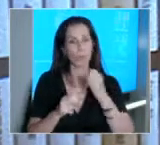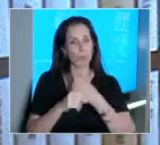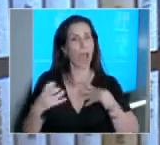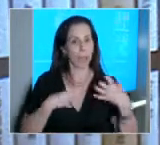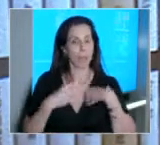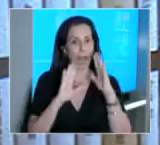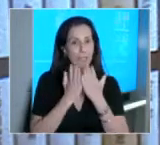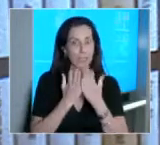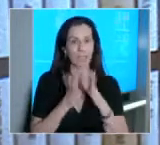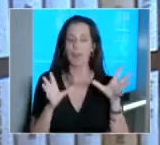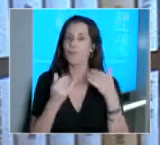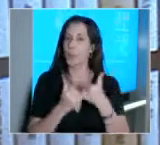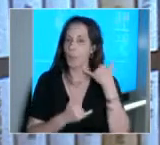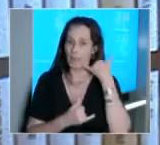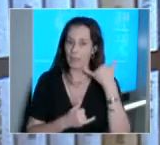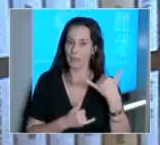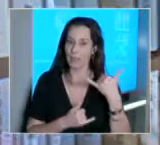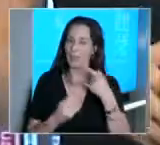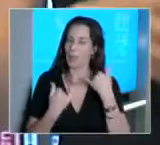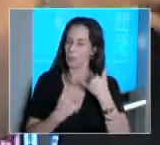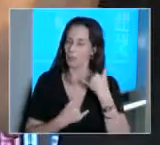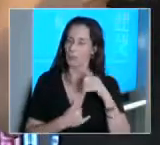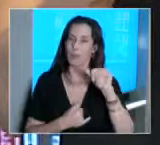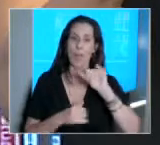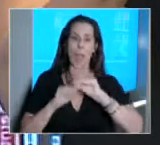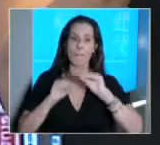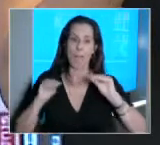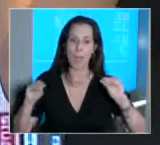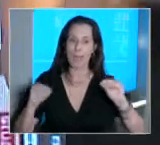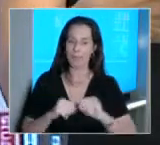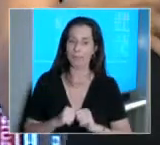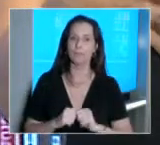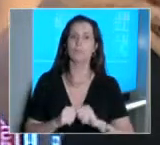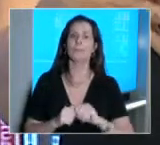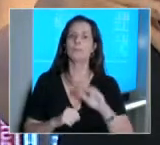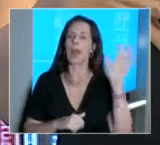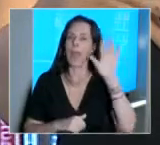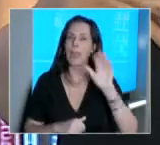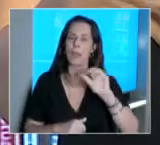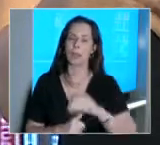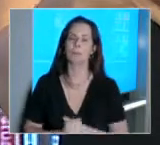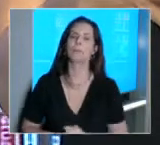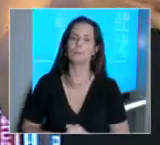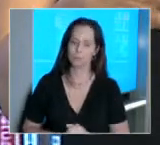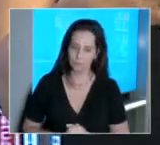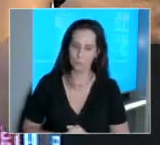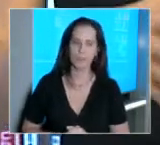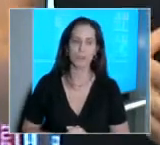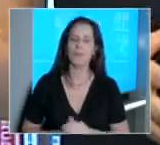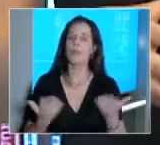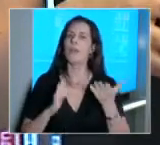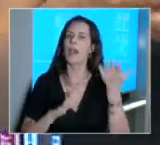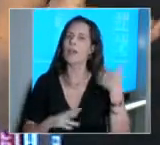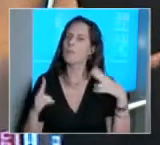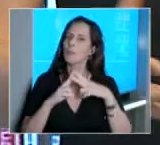ראשון לספר, ואיתנו כאן איה קפלן בשיחת טלפון בימאי תיאטרון החאן. אהלן איה. היי, שלום. אז איך